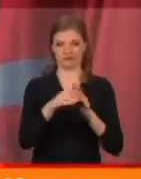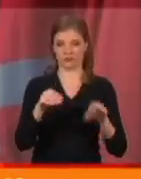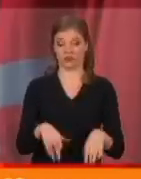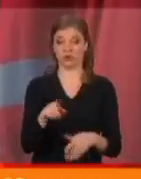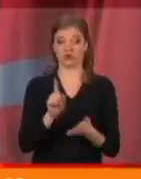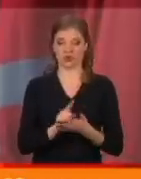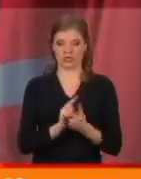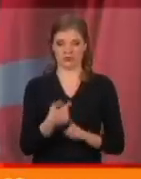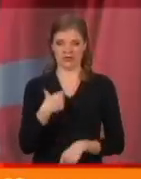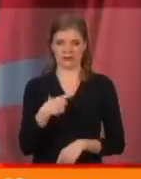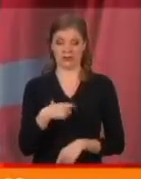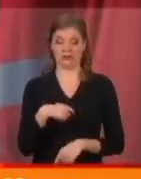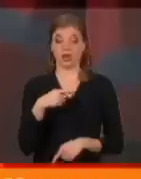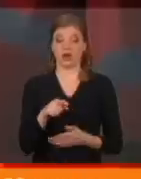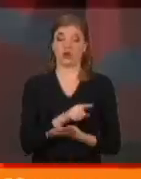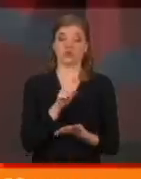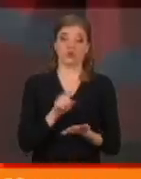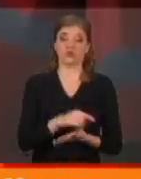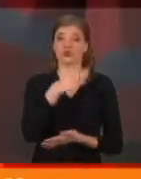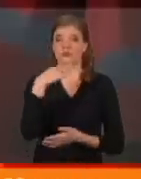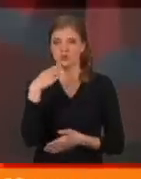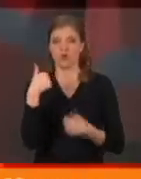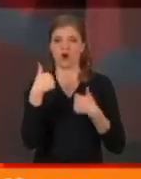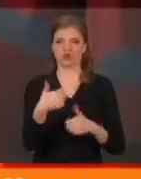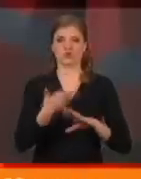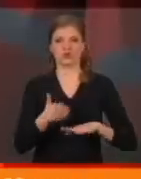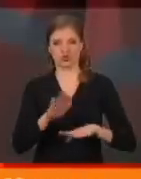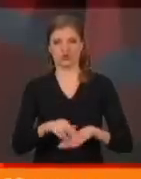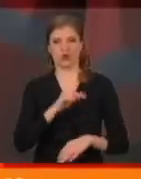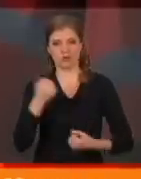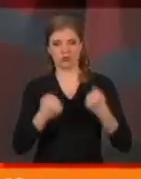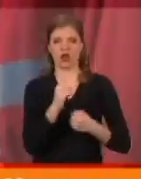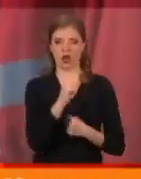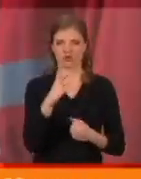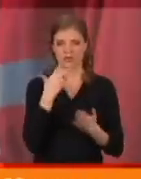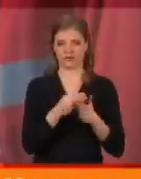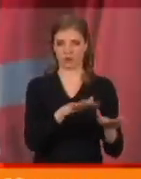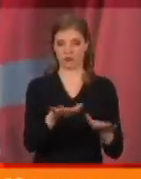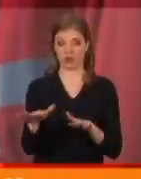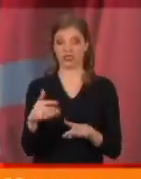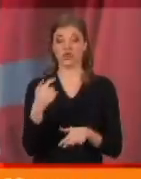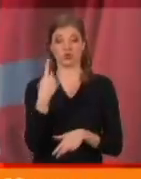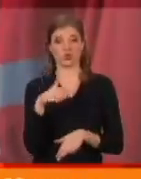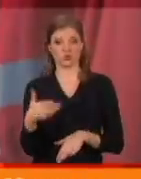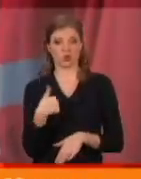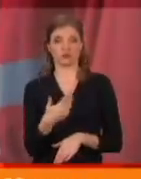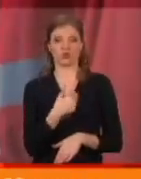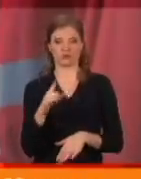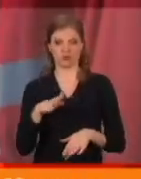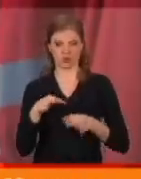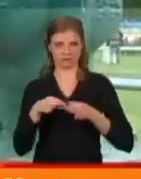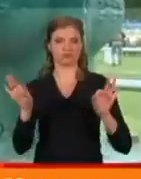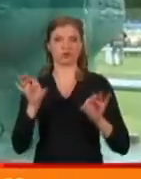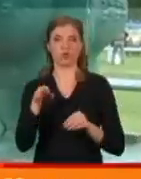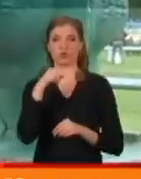себе. Мы должны много, хорошо и тяжело работать, каждый на своем месте. С одной стороны, мы хотим, чтобы мы были независимы